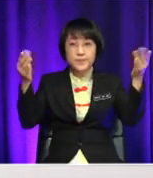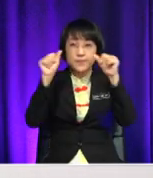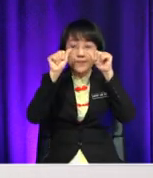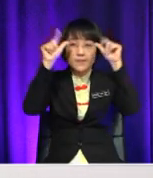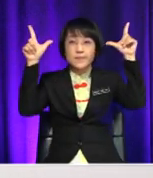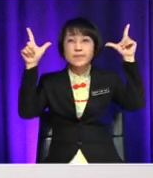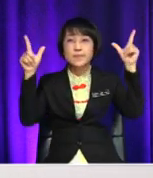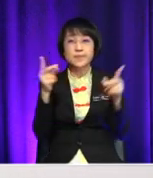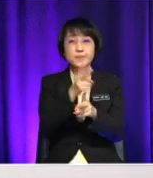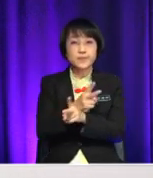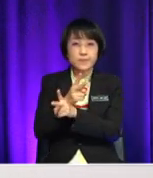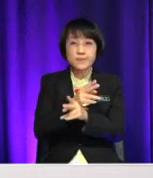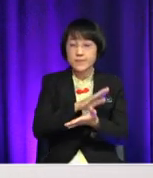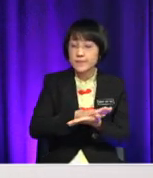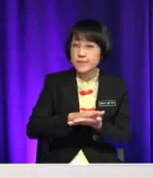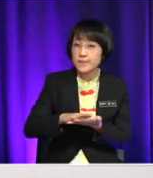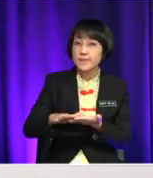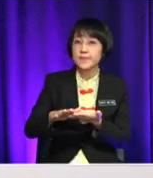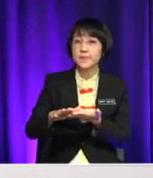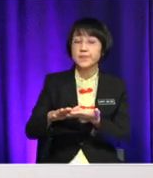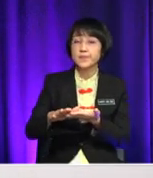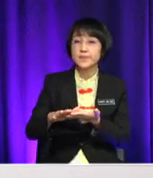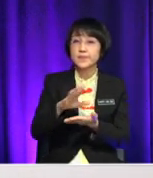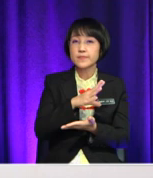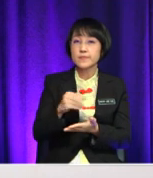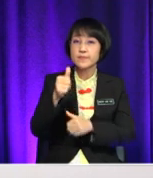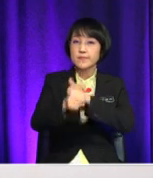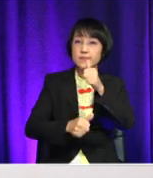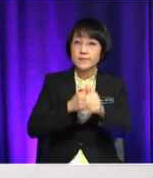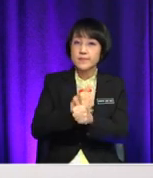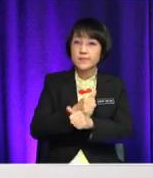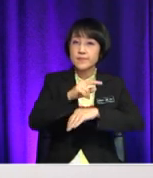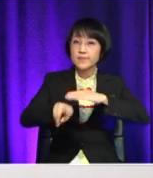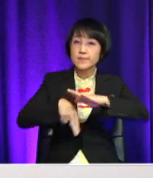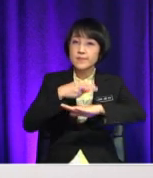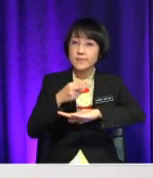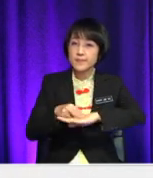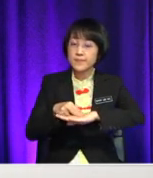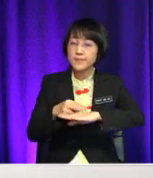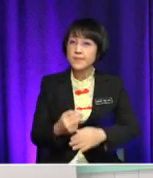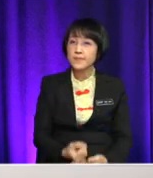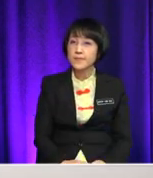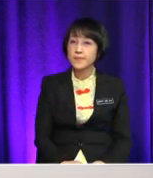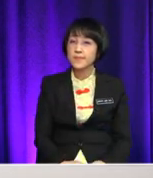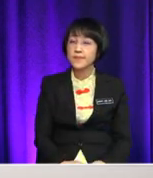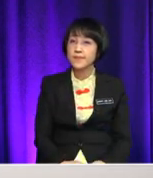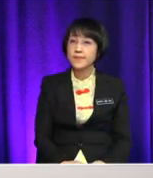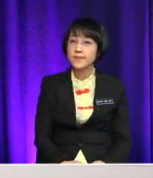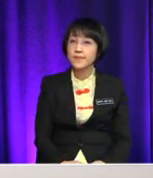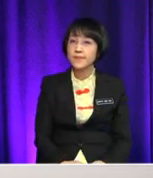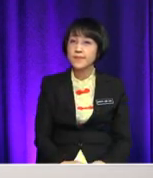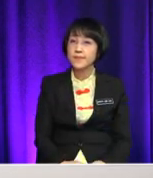dan alam semesta Jadi kepada masyarakat umum hal ini dikaitkan demikian karena